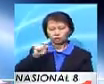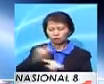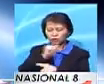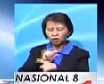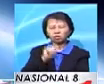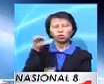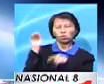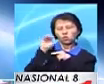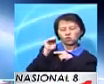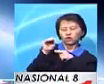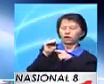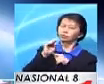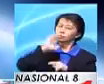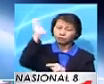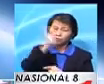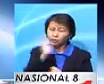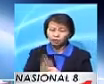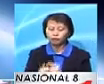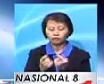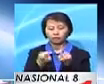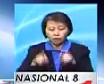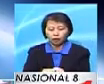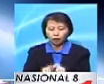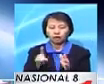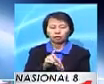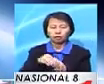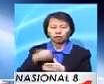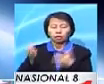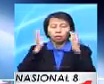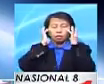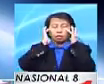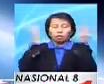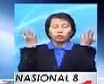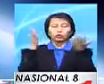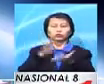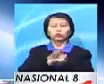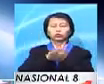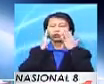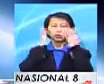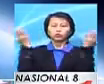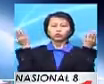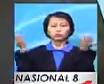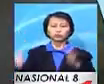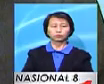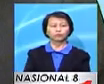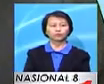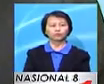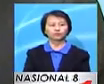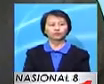penggunaan ular tidak pernah berlaku dan di luar pengetahuan pihak sekolah.